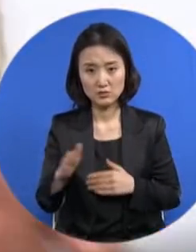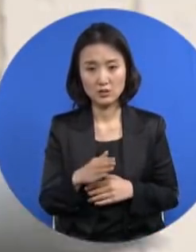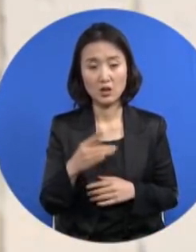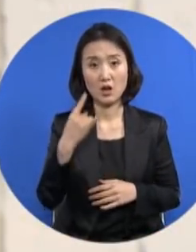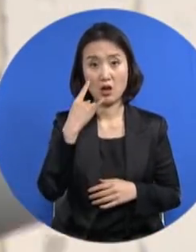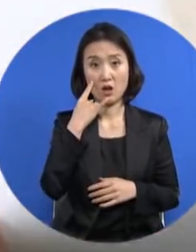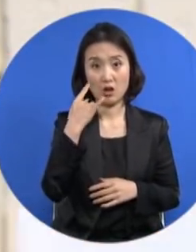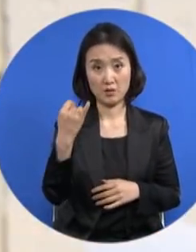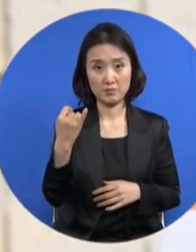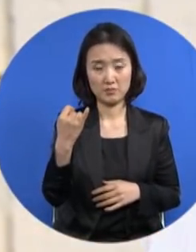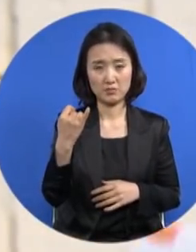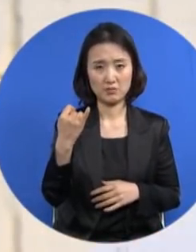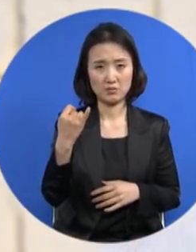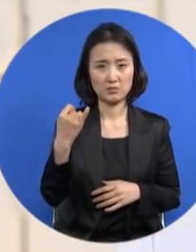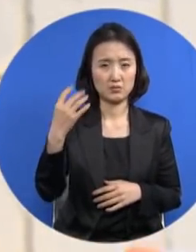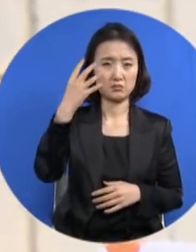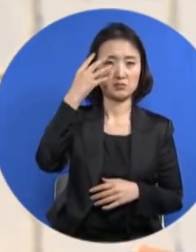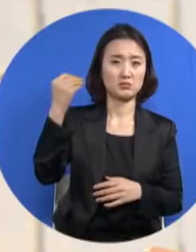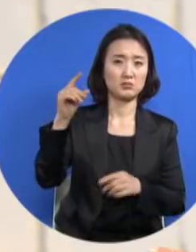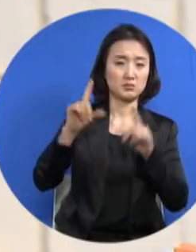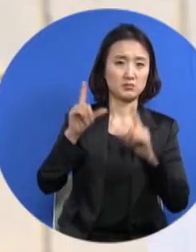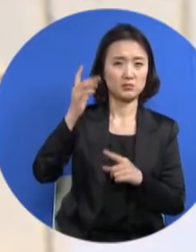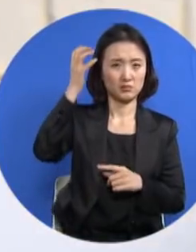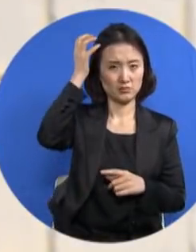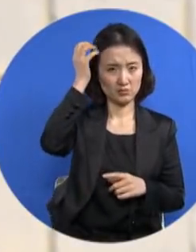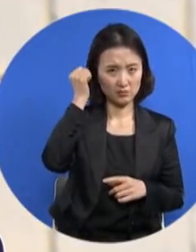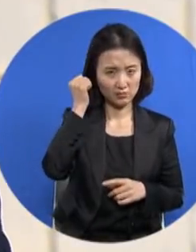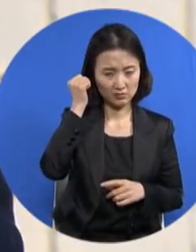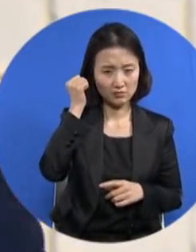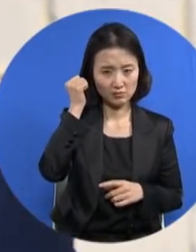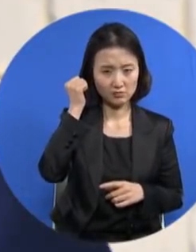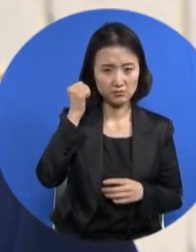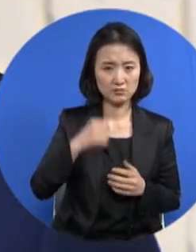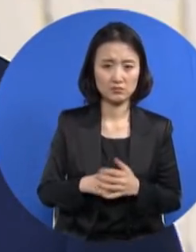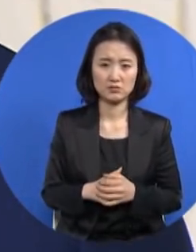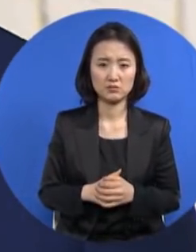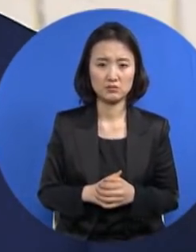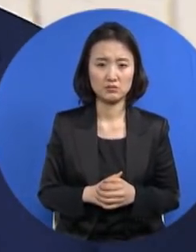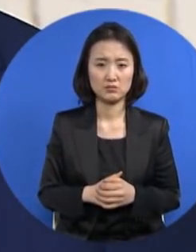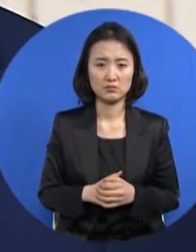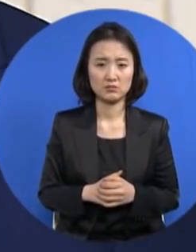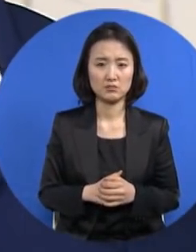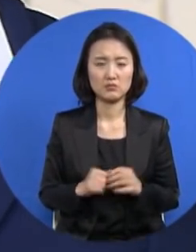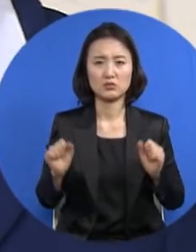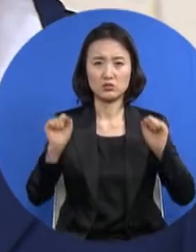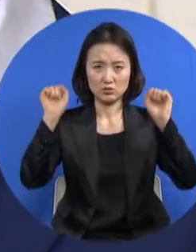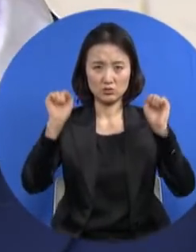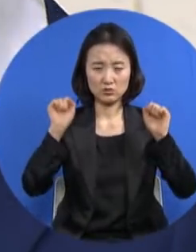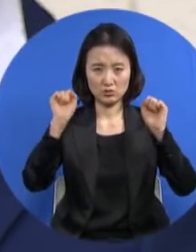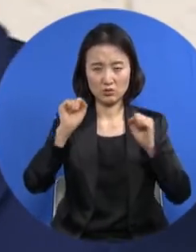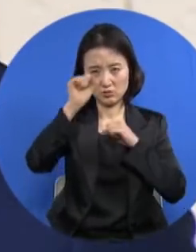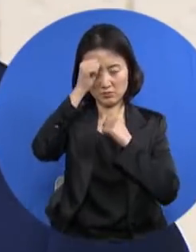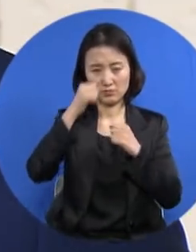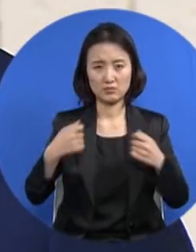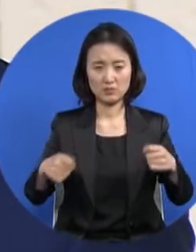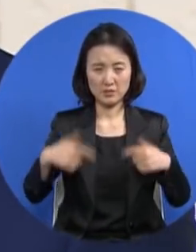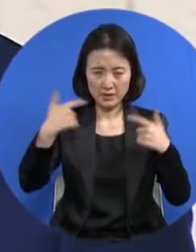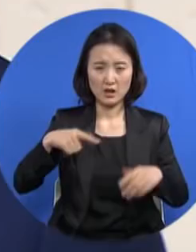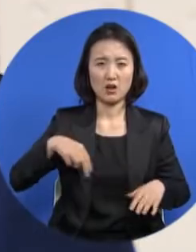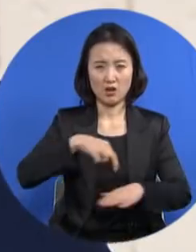보인 거울에서 이렇게 자랑스러운 딸이 되어야 된다고 생각한 그 다음날부터는 운동화를 신고 매일 걷기